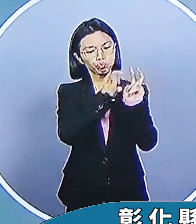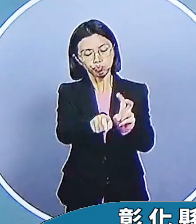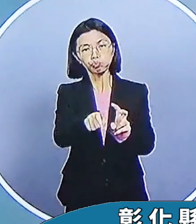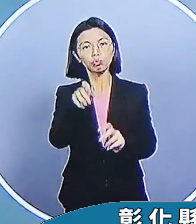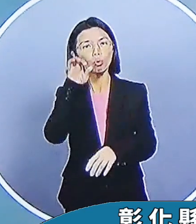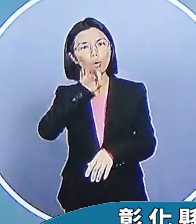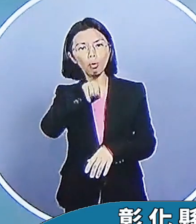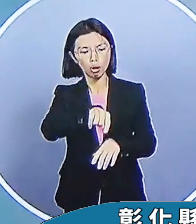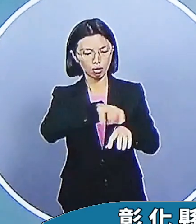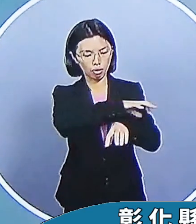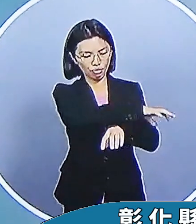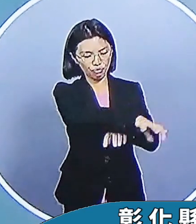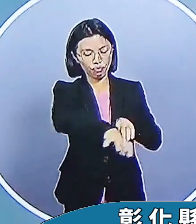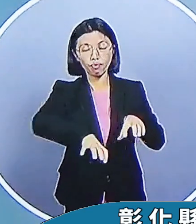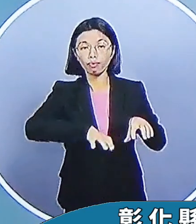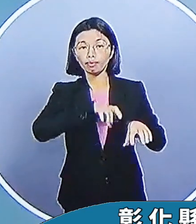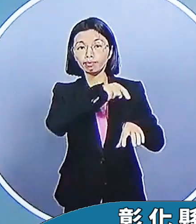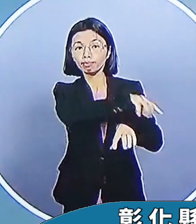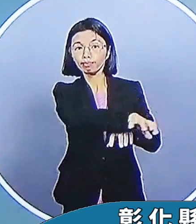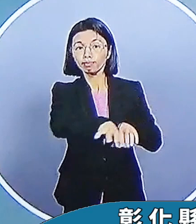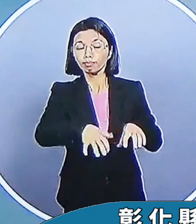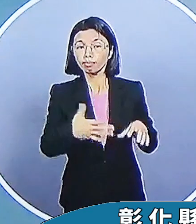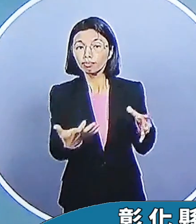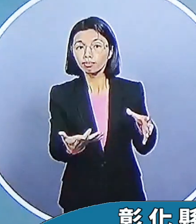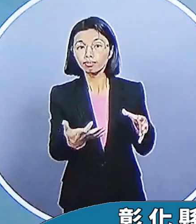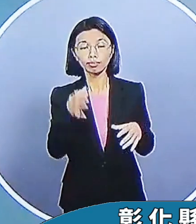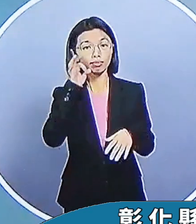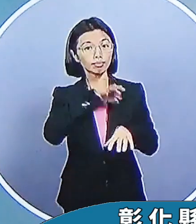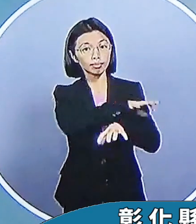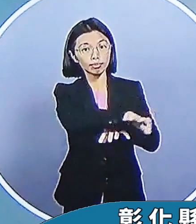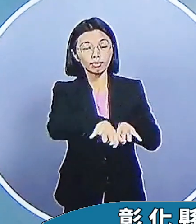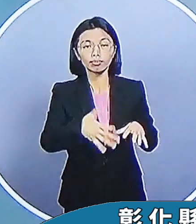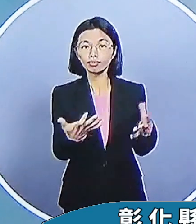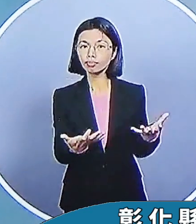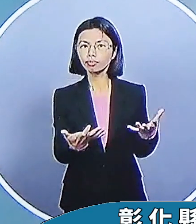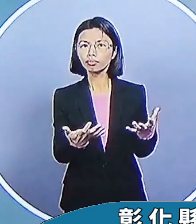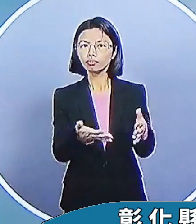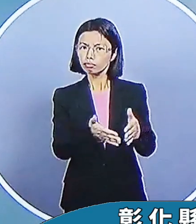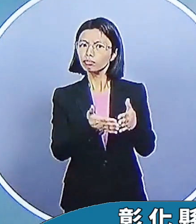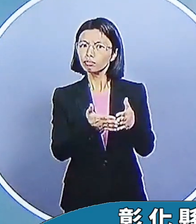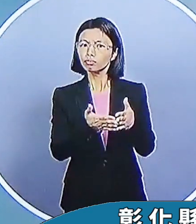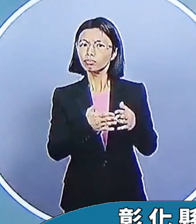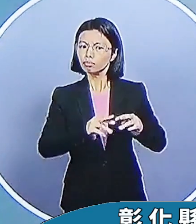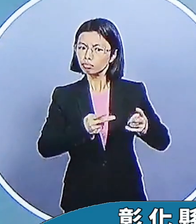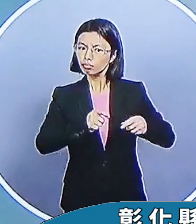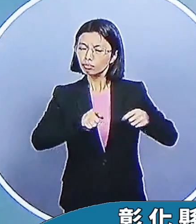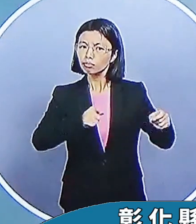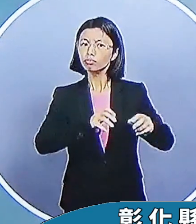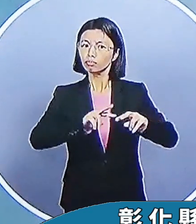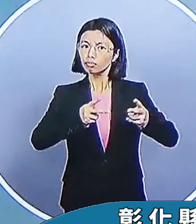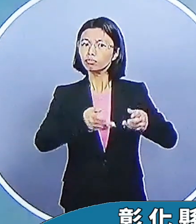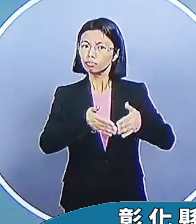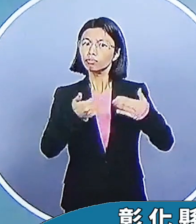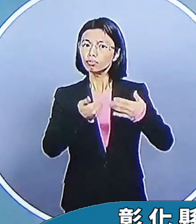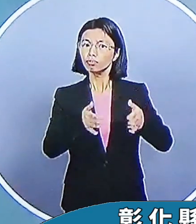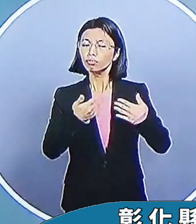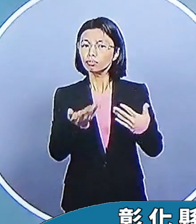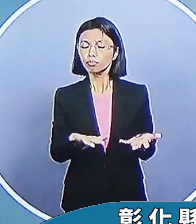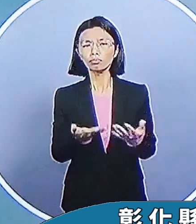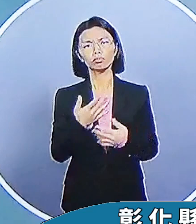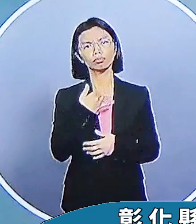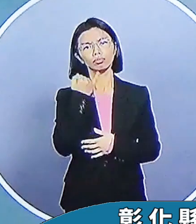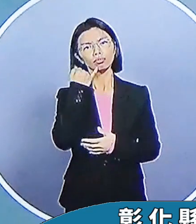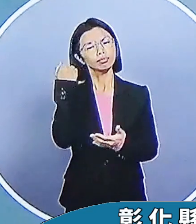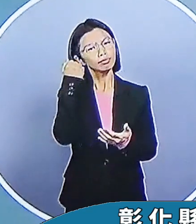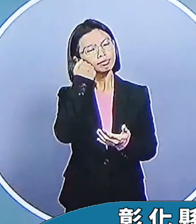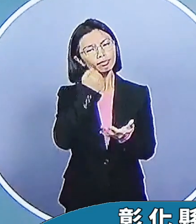化，你周边的哦，这个环境周边诶，是不是拢爱做一寡计划，做一寡规划？啊，不过真